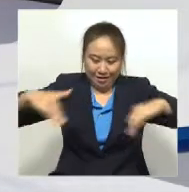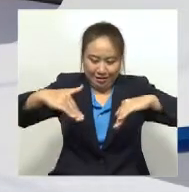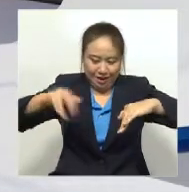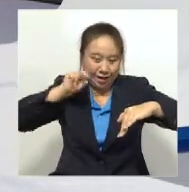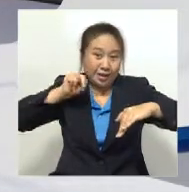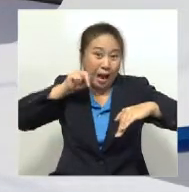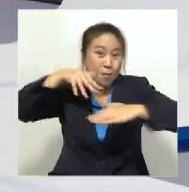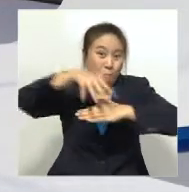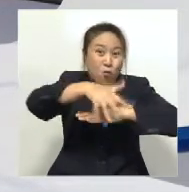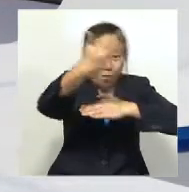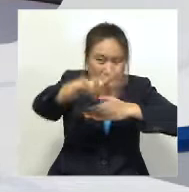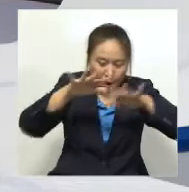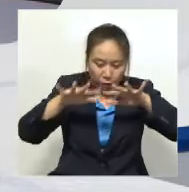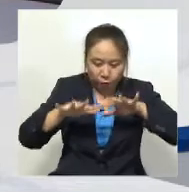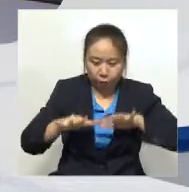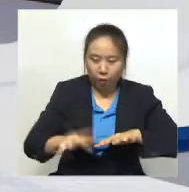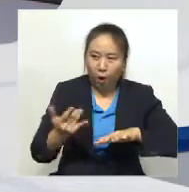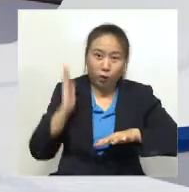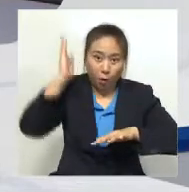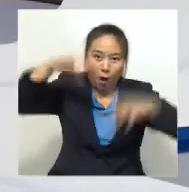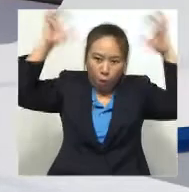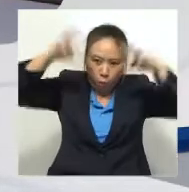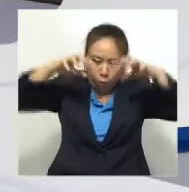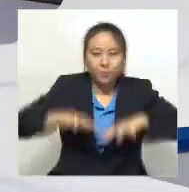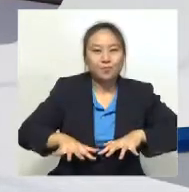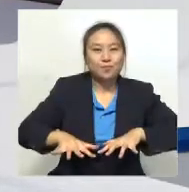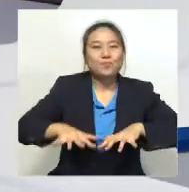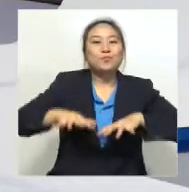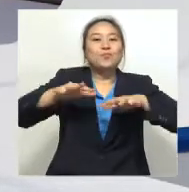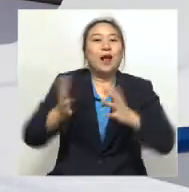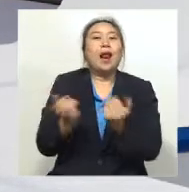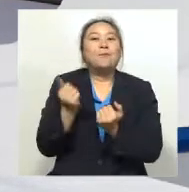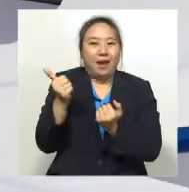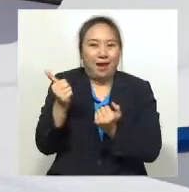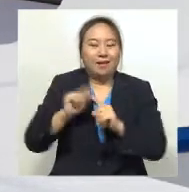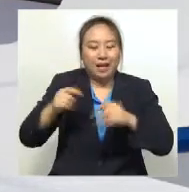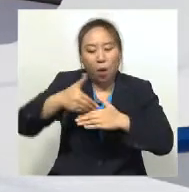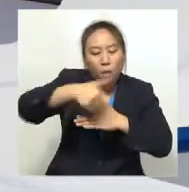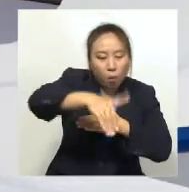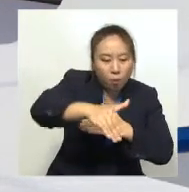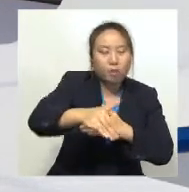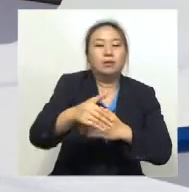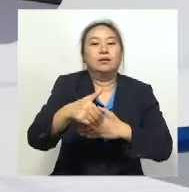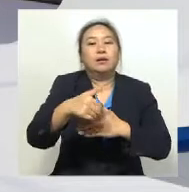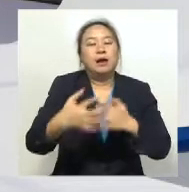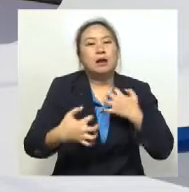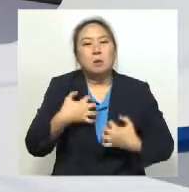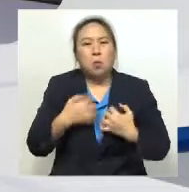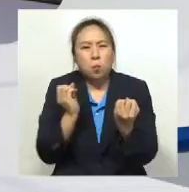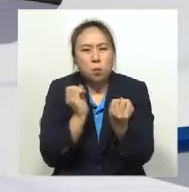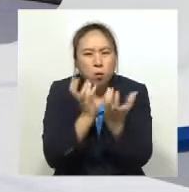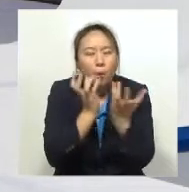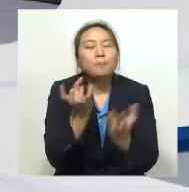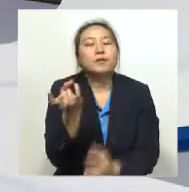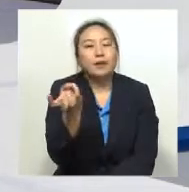มาณน้ำที่เพิ่มมากยิ่งขึ้นส่วนพื้นที่ที่อยู่ท้ายเขื่อนหรือว่าท้ายอ่างเก็บน้ำก็จะได้รับความเดือดร้อนหรือว่าได้รับผลกระทบน้อยกว่า